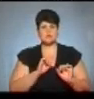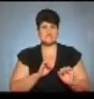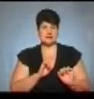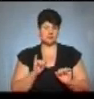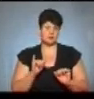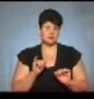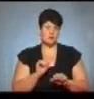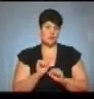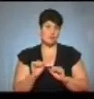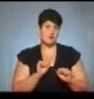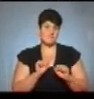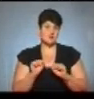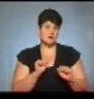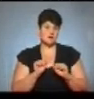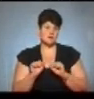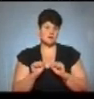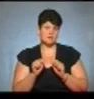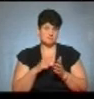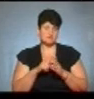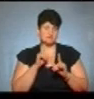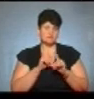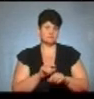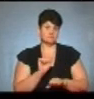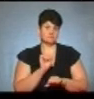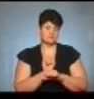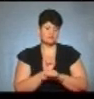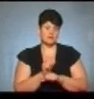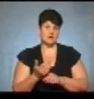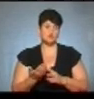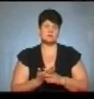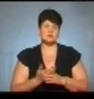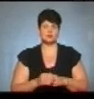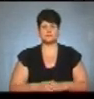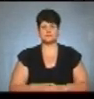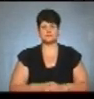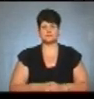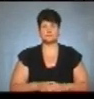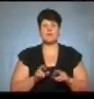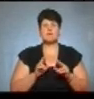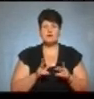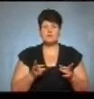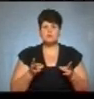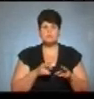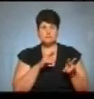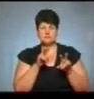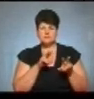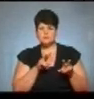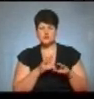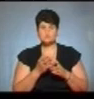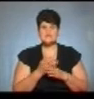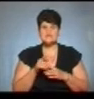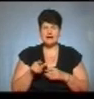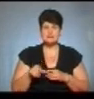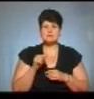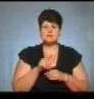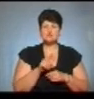і місцеве управління відповідно реагує, зупиняє субсидії. Як саме потрібно стежити субсидіантам за